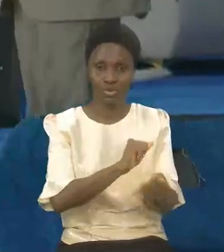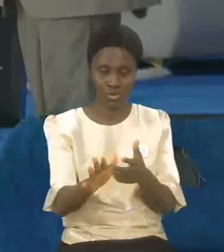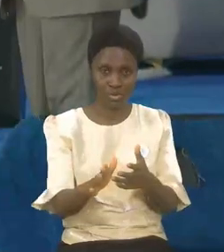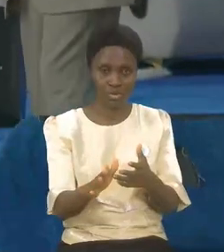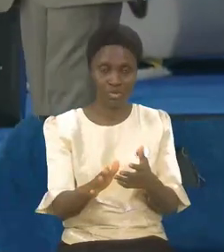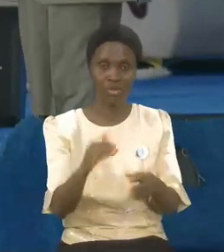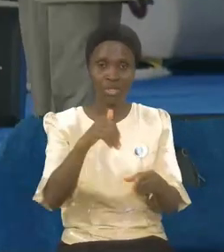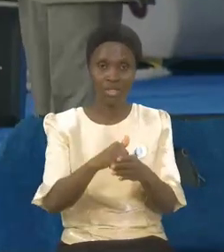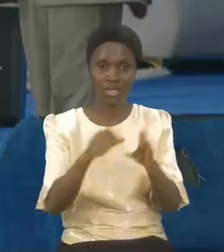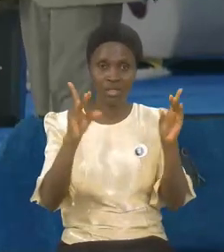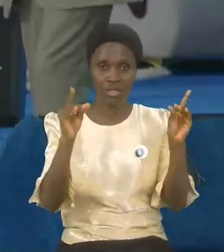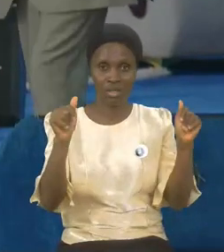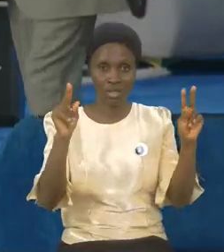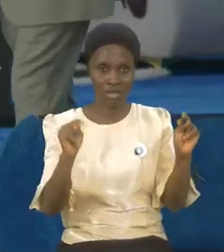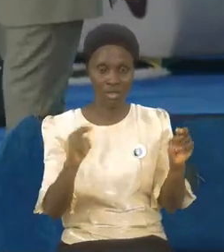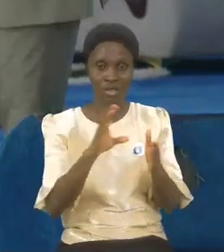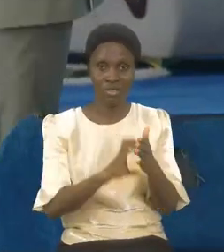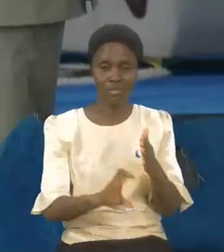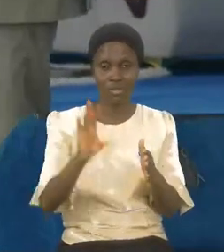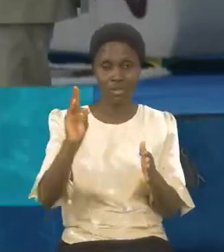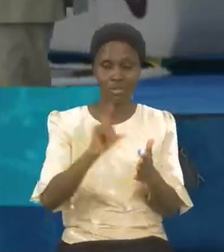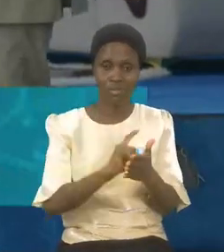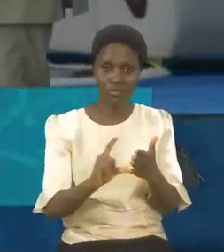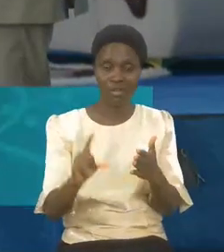Voyons, Daniel 7, 11.